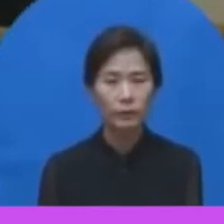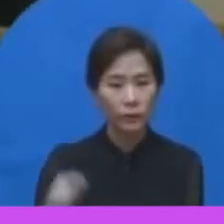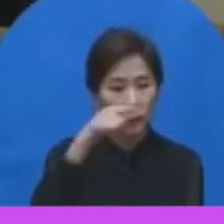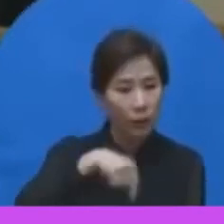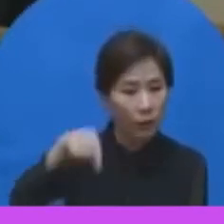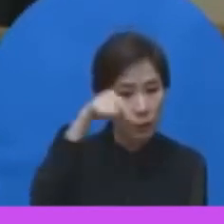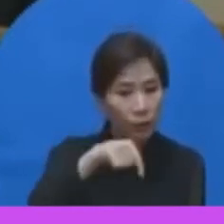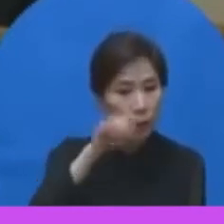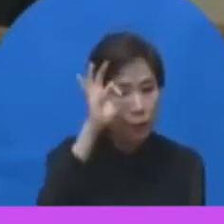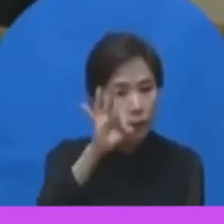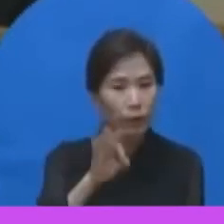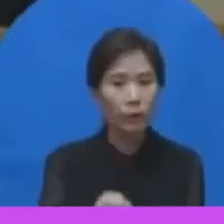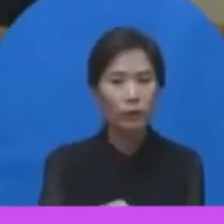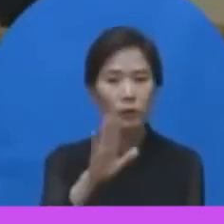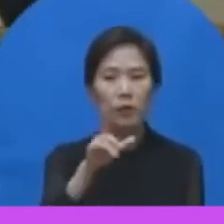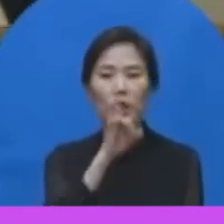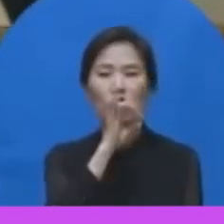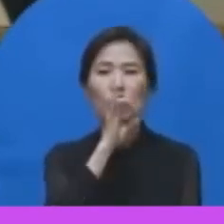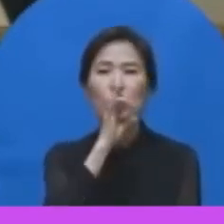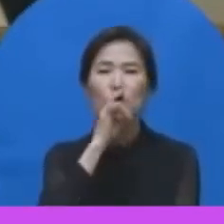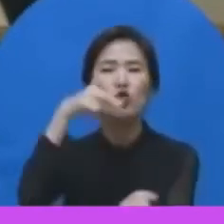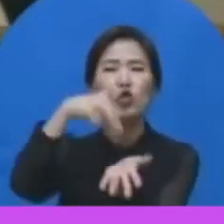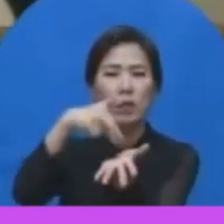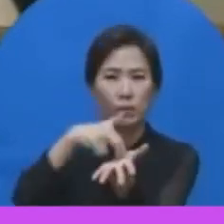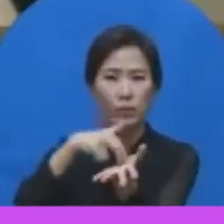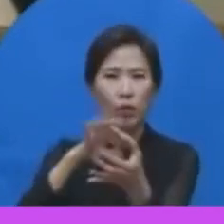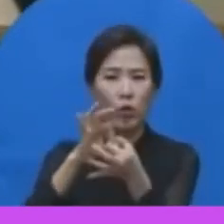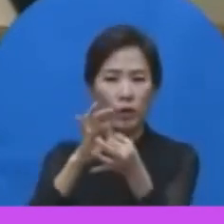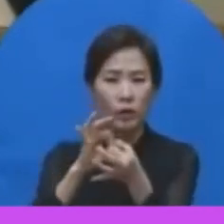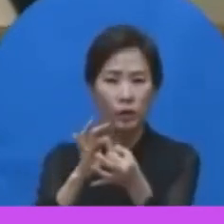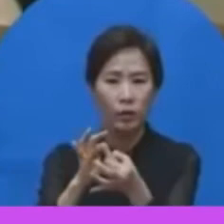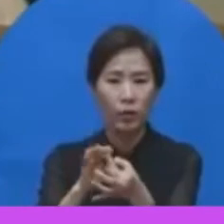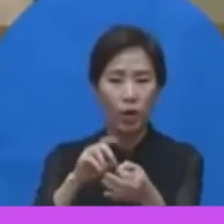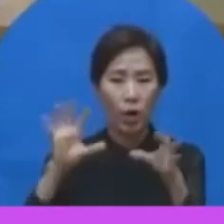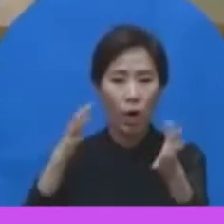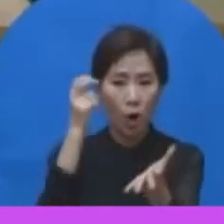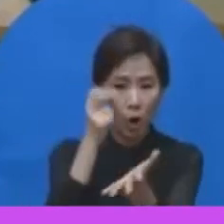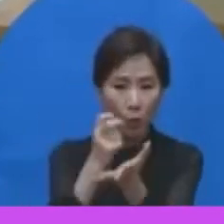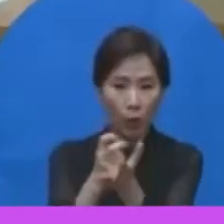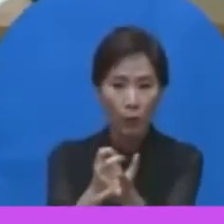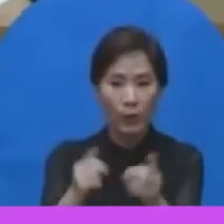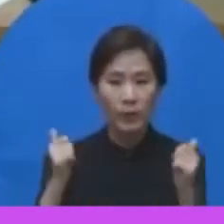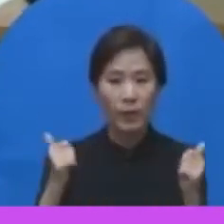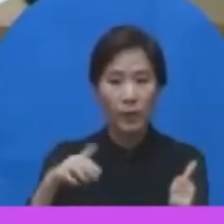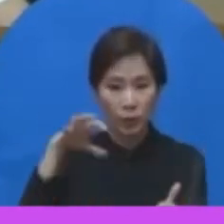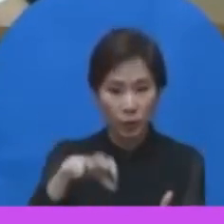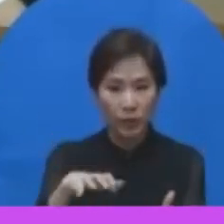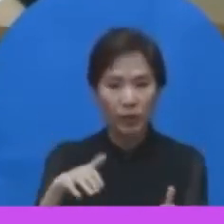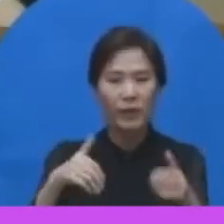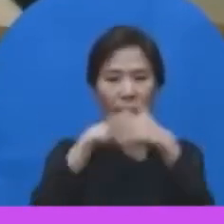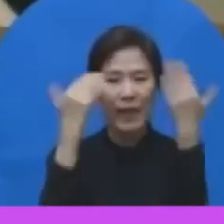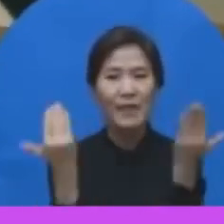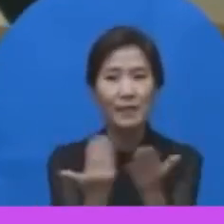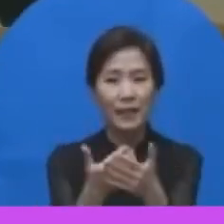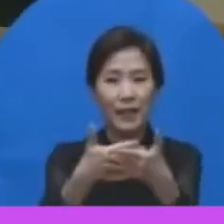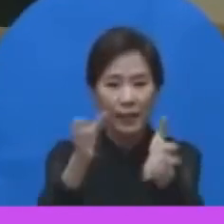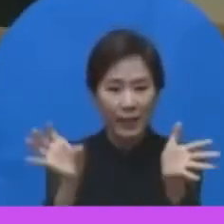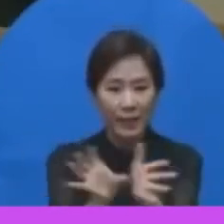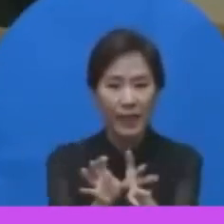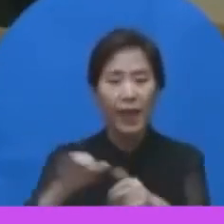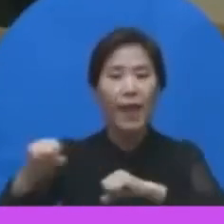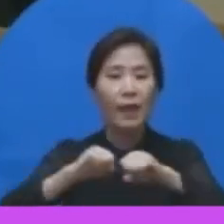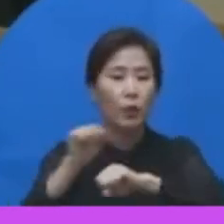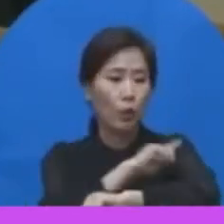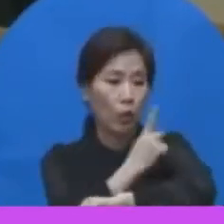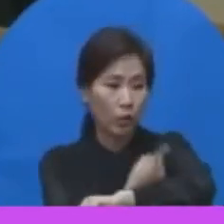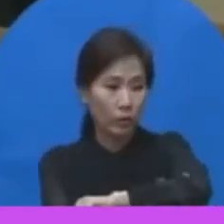특히 중핵적인 권리 관련해서는 헌법재판소에서는 단체 행동권을 언급하지만은 이제 대법원에서는 단체